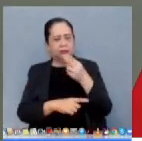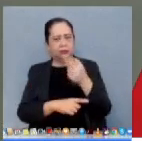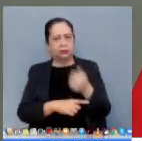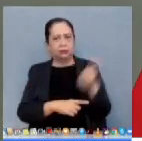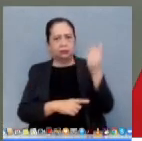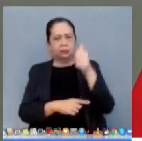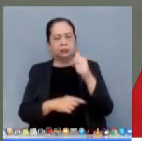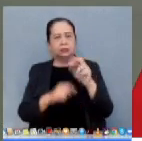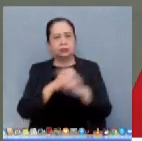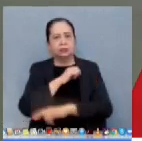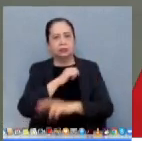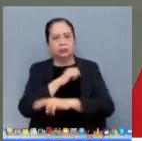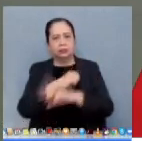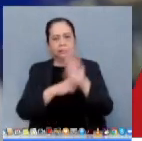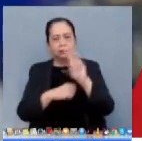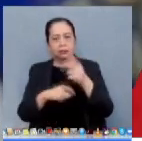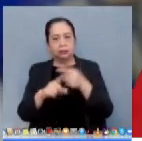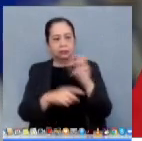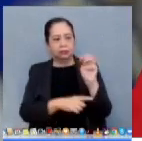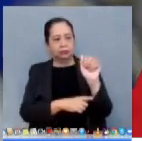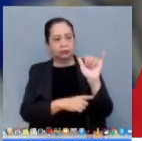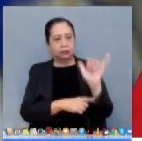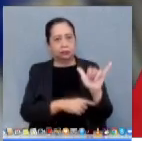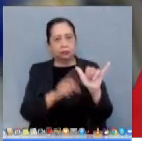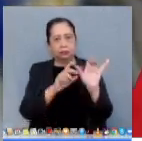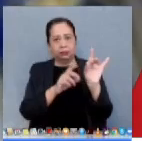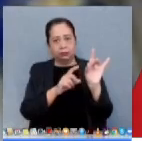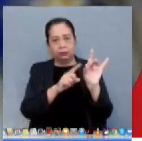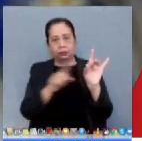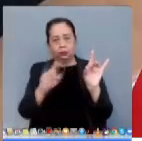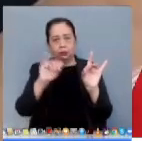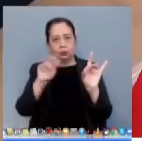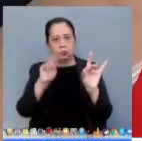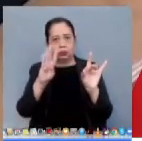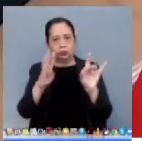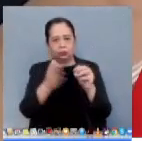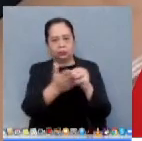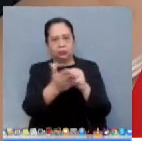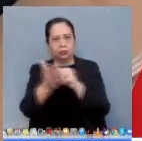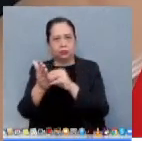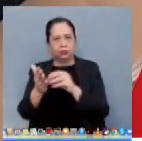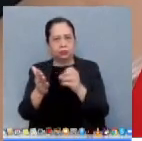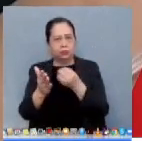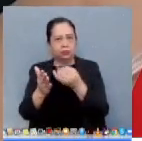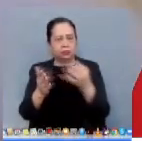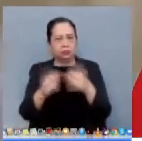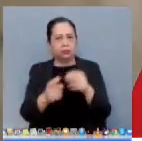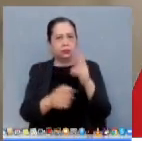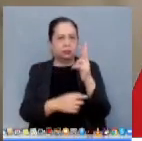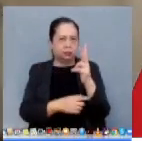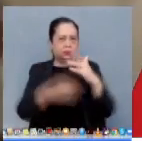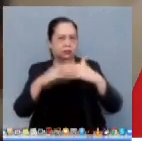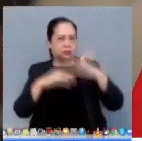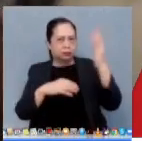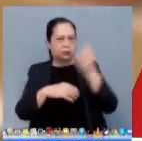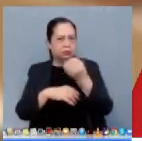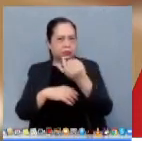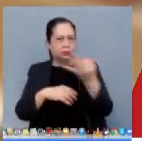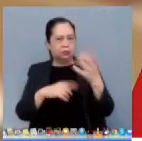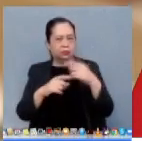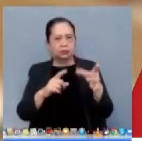mula May 8 hanggang June 4. Nakapagtala ang mga lugar na ito ng 3 o mahigit pang bilang na mga kaso ng